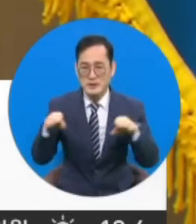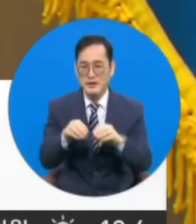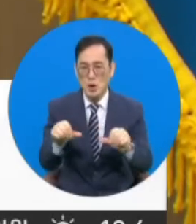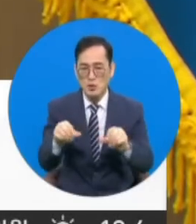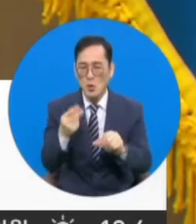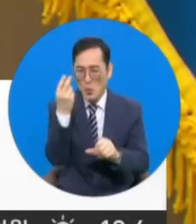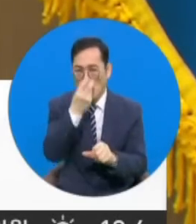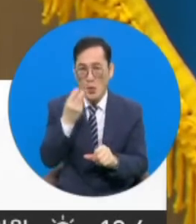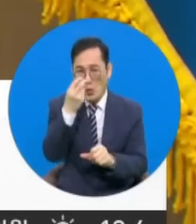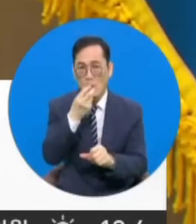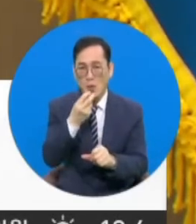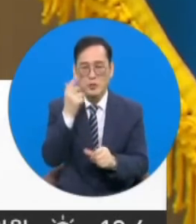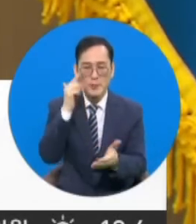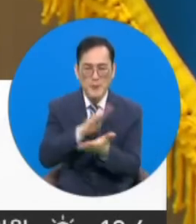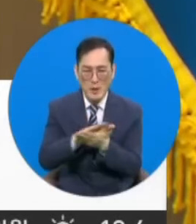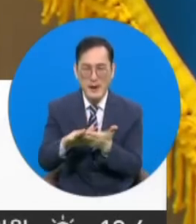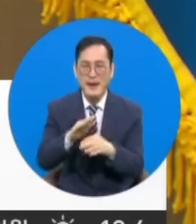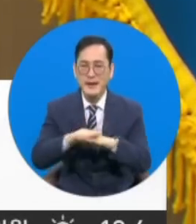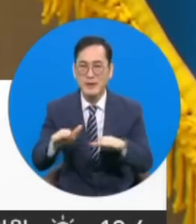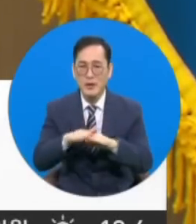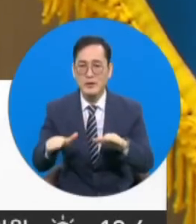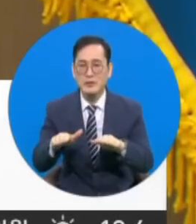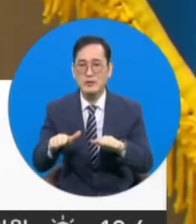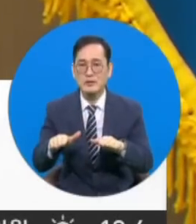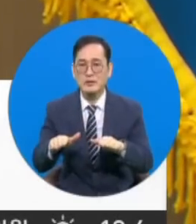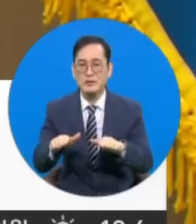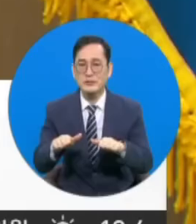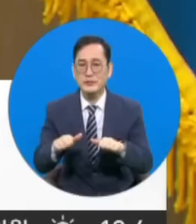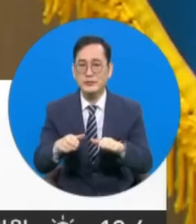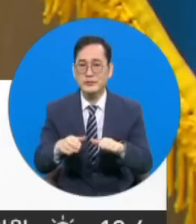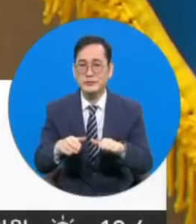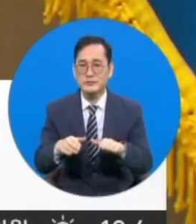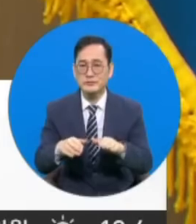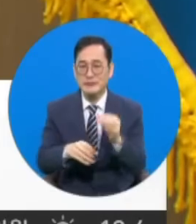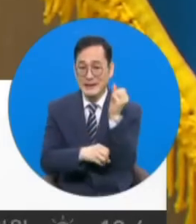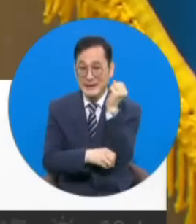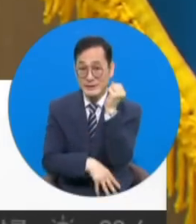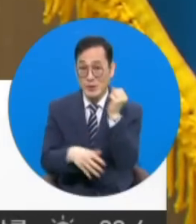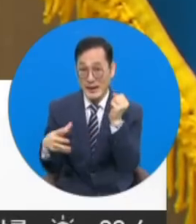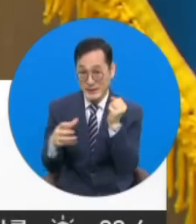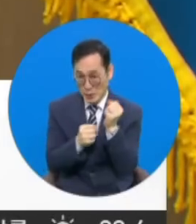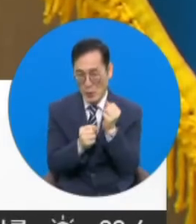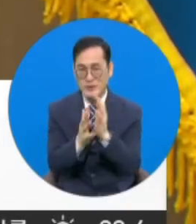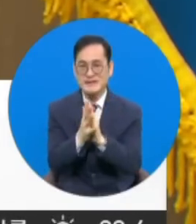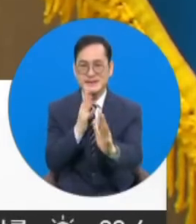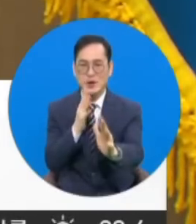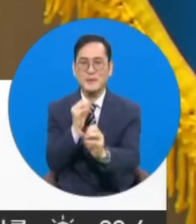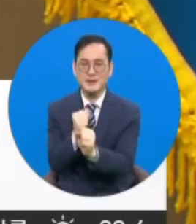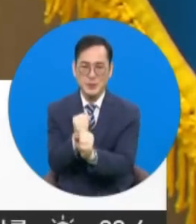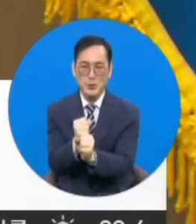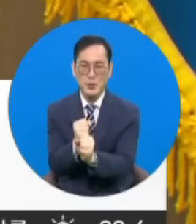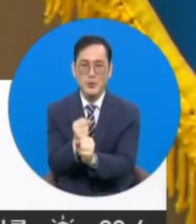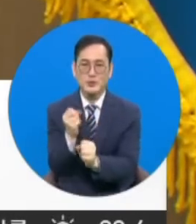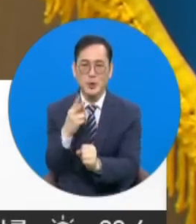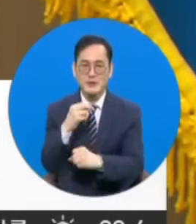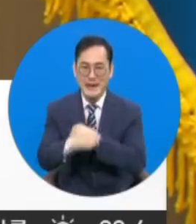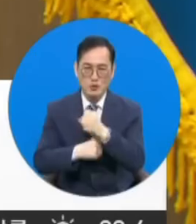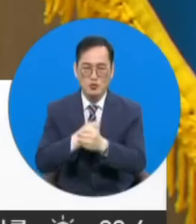분쟁의 평화적 해결이라는 규범의 기반해서 질서를 부축하고 자유평화